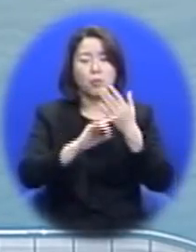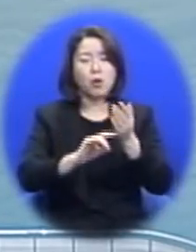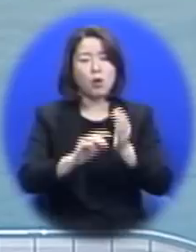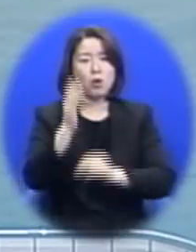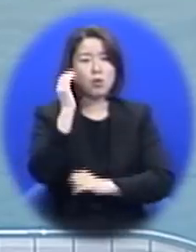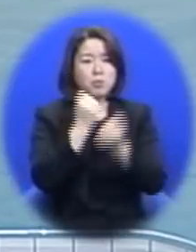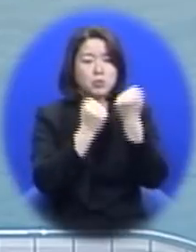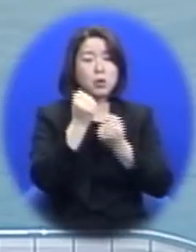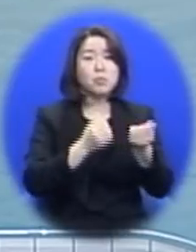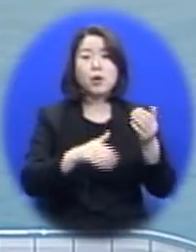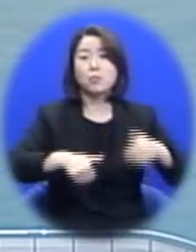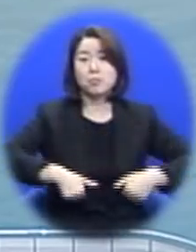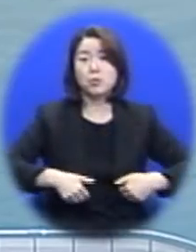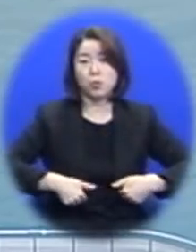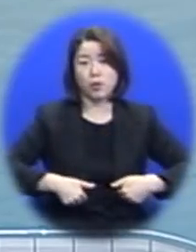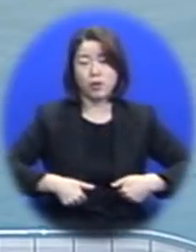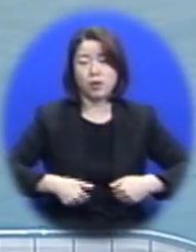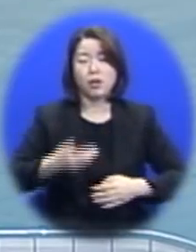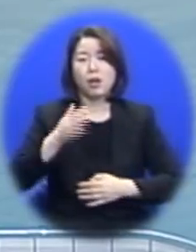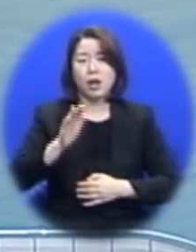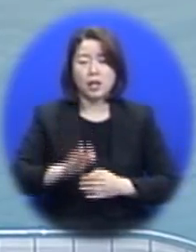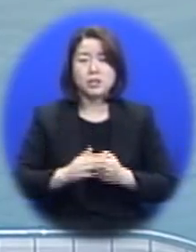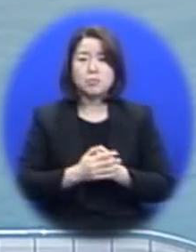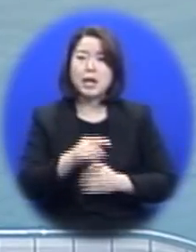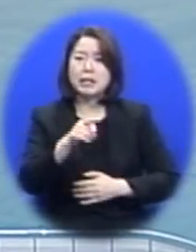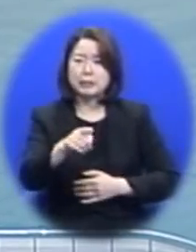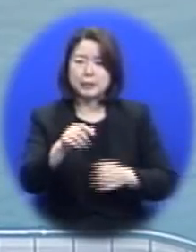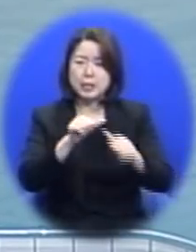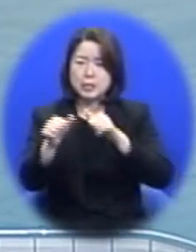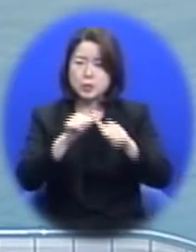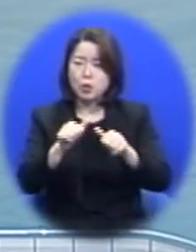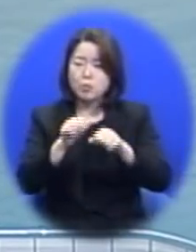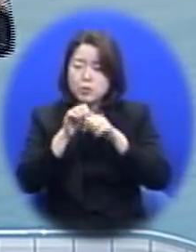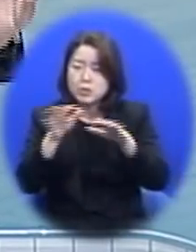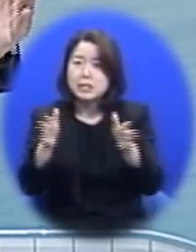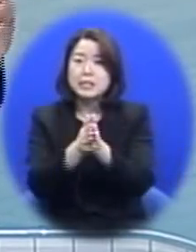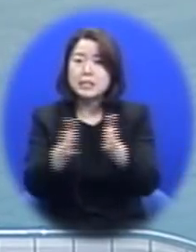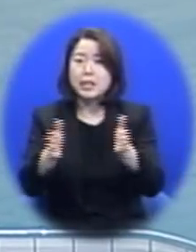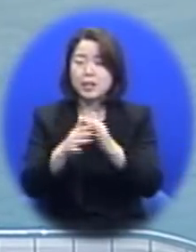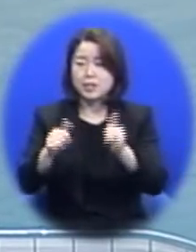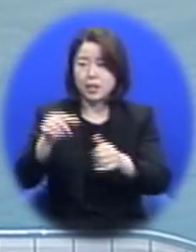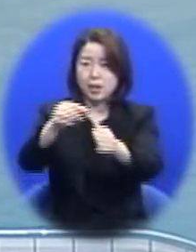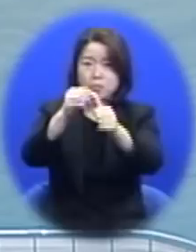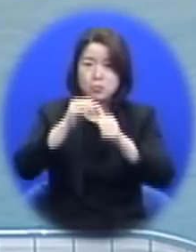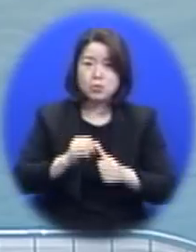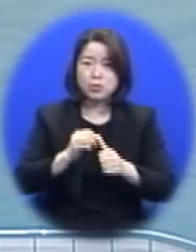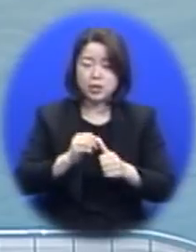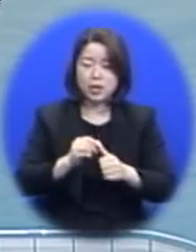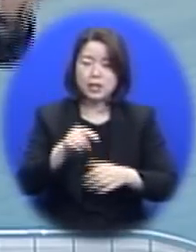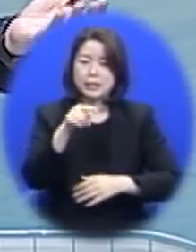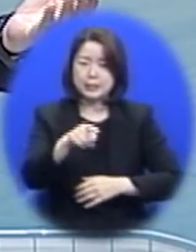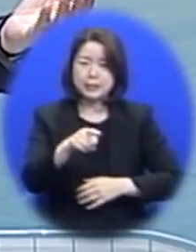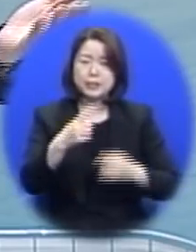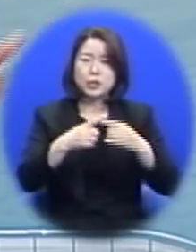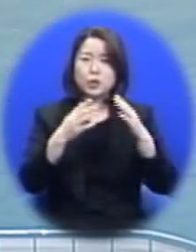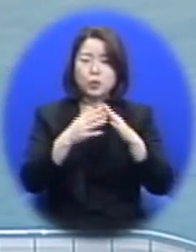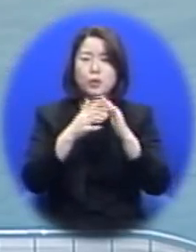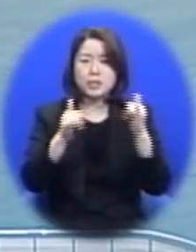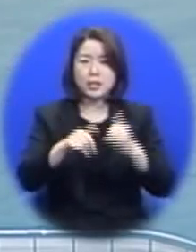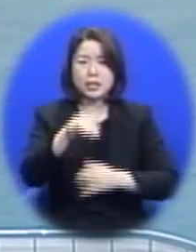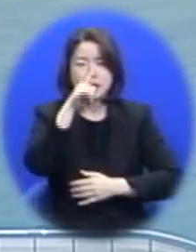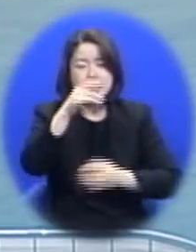화가 났어요. 그 소문의 당사자를 어떻든지 찾아서 교인들 앞에서 있는 사실 그대로